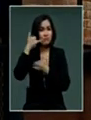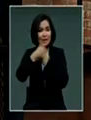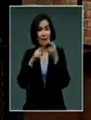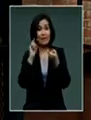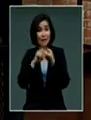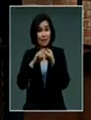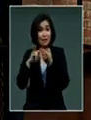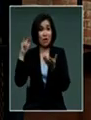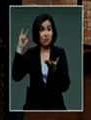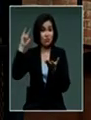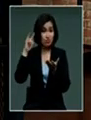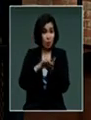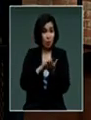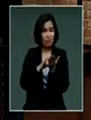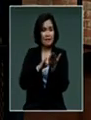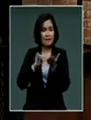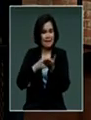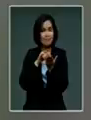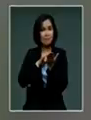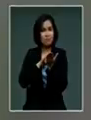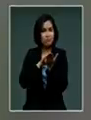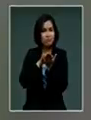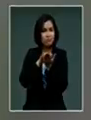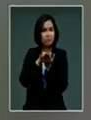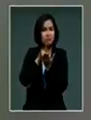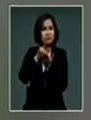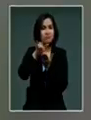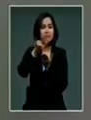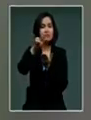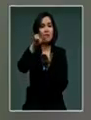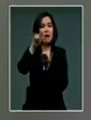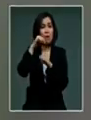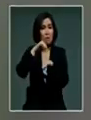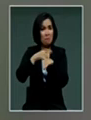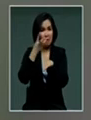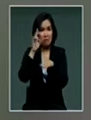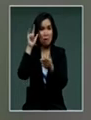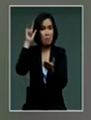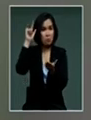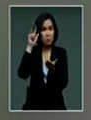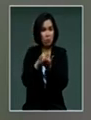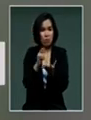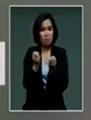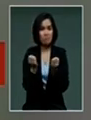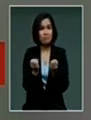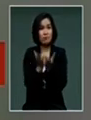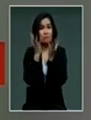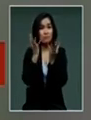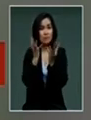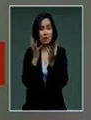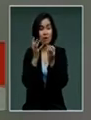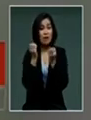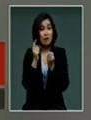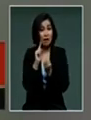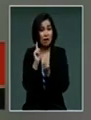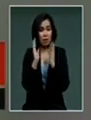ครับหลังจากที่ทะยานขึ้นจากท่าอากาศยานเพียงแค่ไม่กี่นาทีเท่านั้นนะครับแล้วก็ส่งผลทำให้ผู้โดยสารลูกเรือ